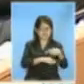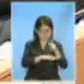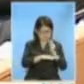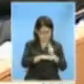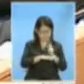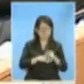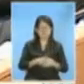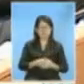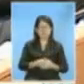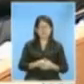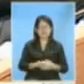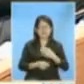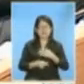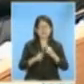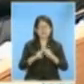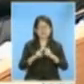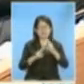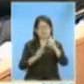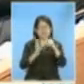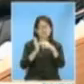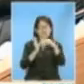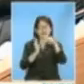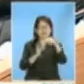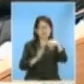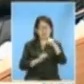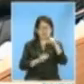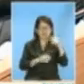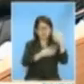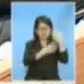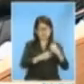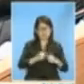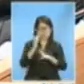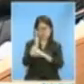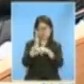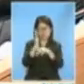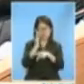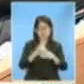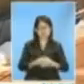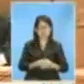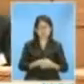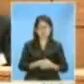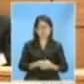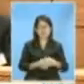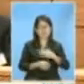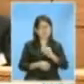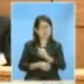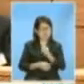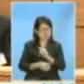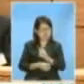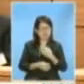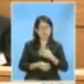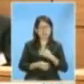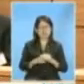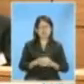ที่เคารพครับผมชุมพรจนใสประชาธิปัตย์จากจังหวัดชุมพรนะครับผมดีใจครับ